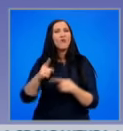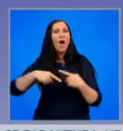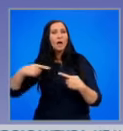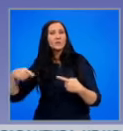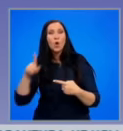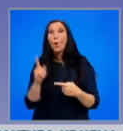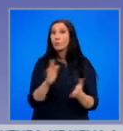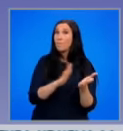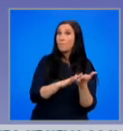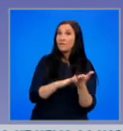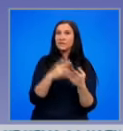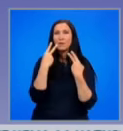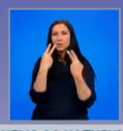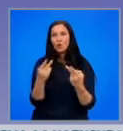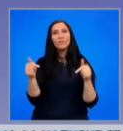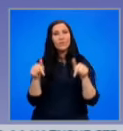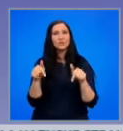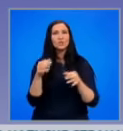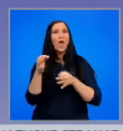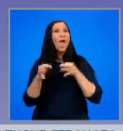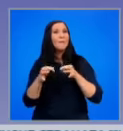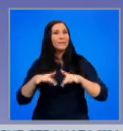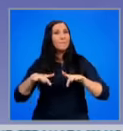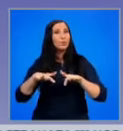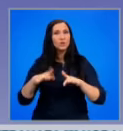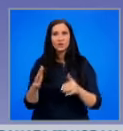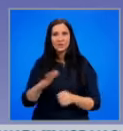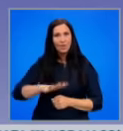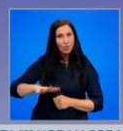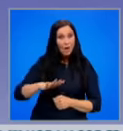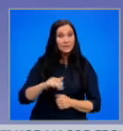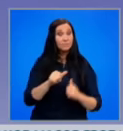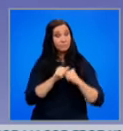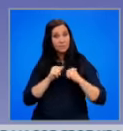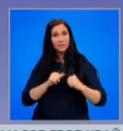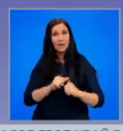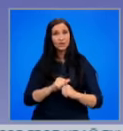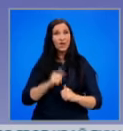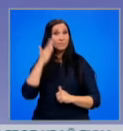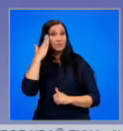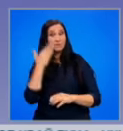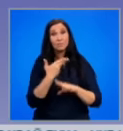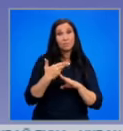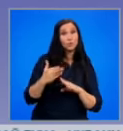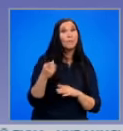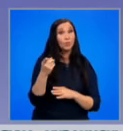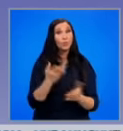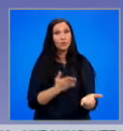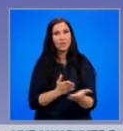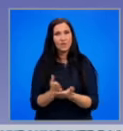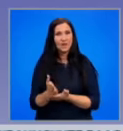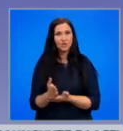развитие, което приветстваме с оглед на настоящата епидемиологична ситуация и насърчаваме държавите да продължават по този